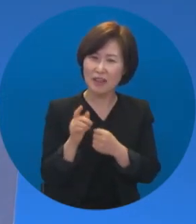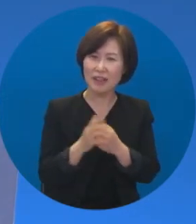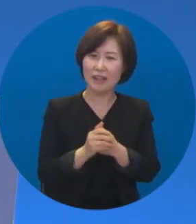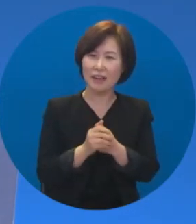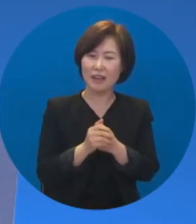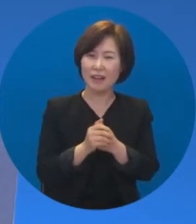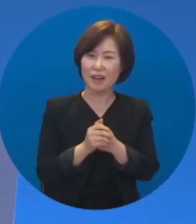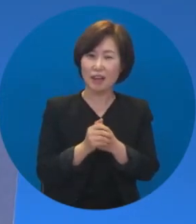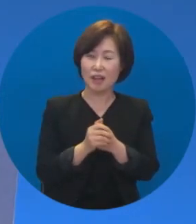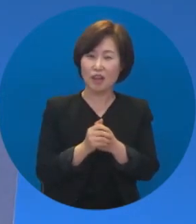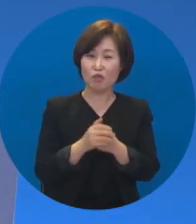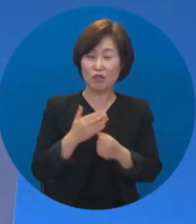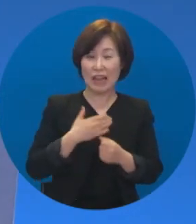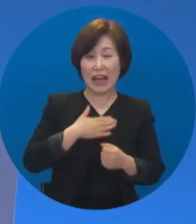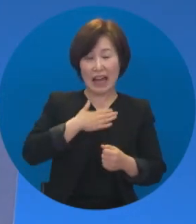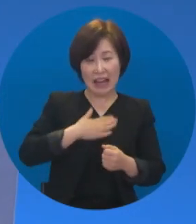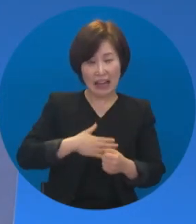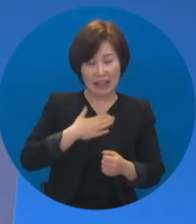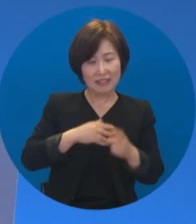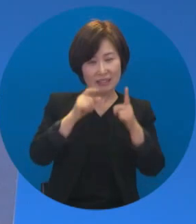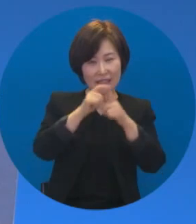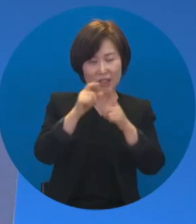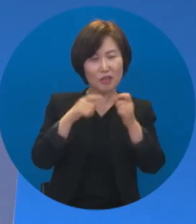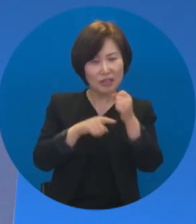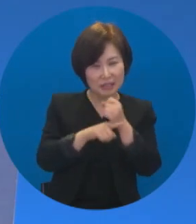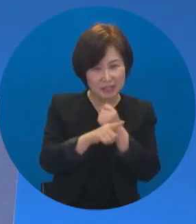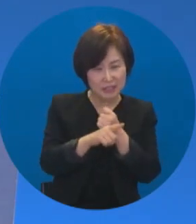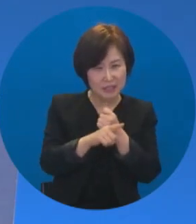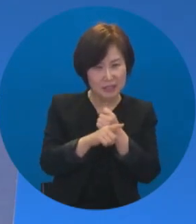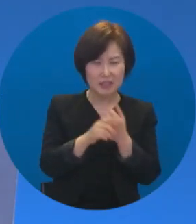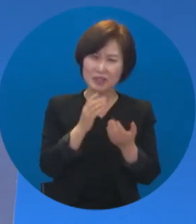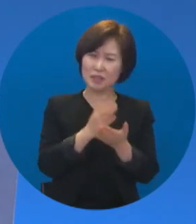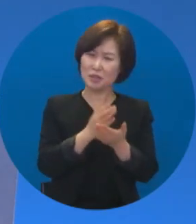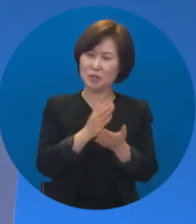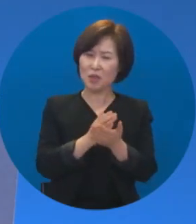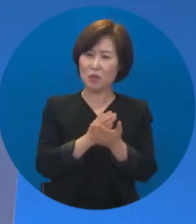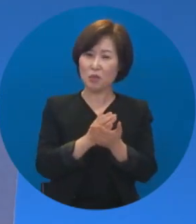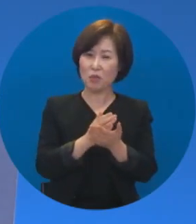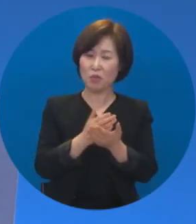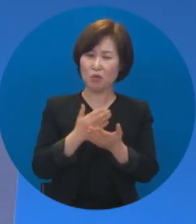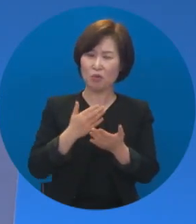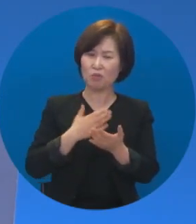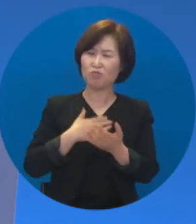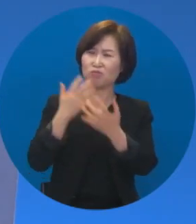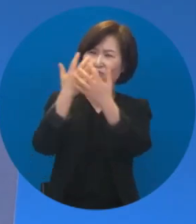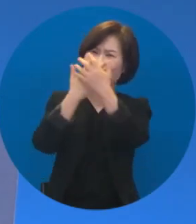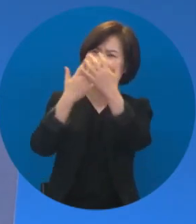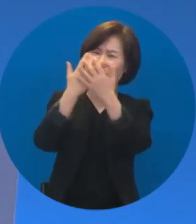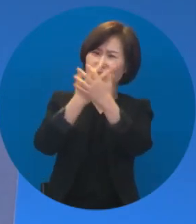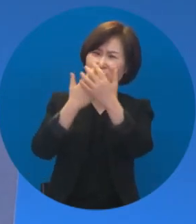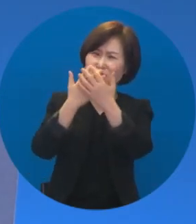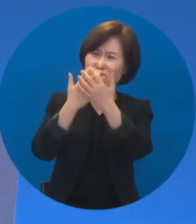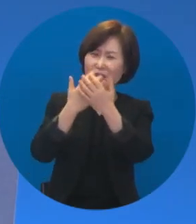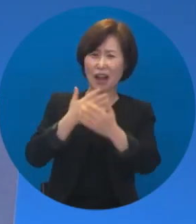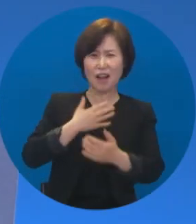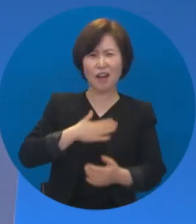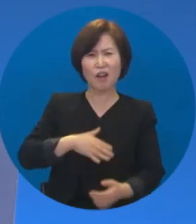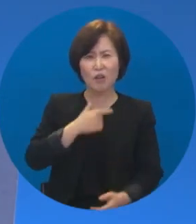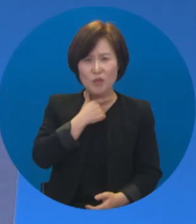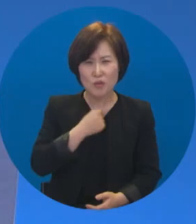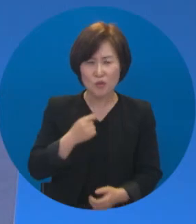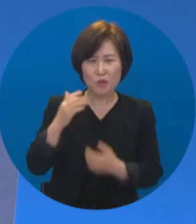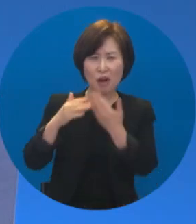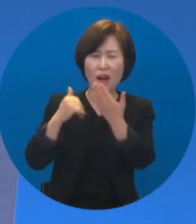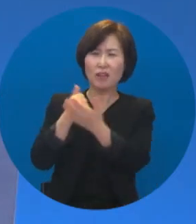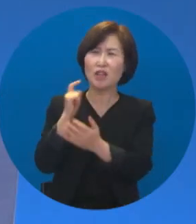우리가 그런 아는 표현들이 있잖아요. 하지만 아직 제게는 되게 막연하고 알고 싶고 하나님의 그